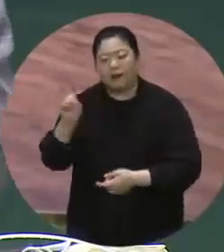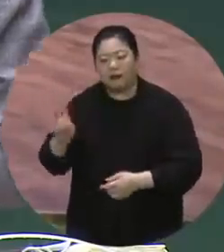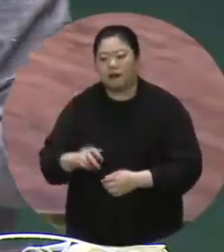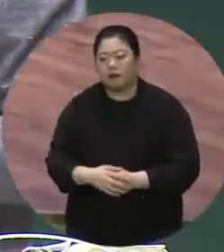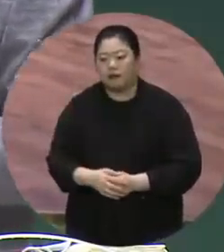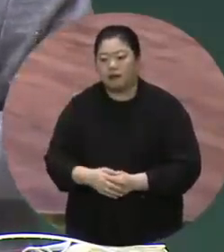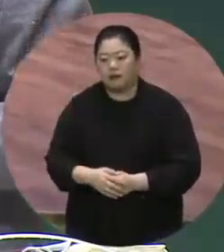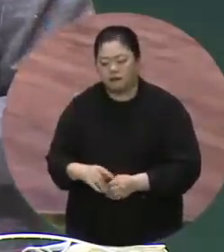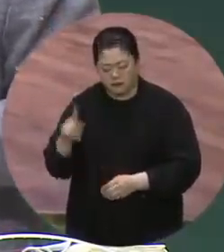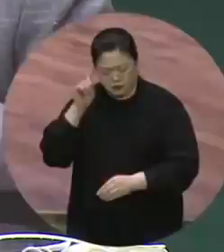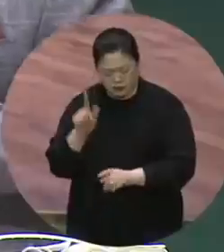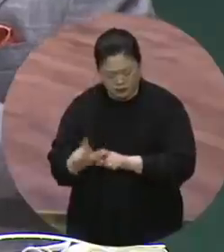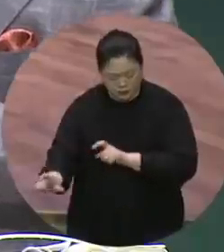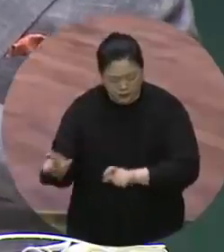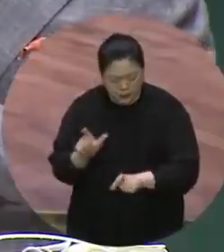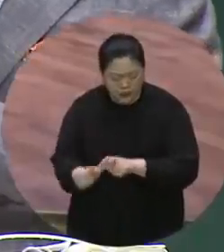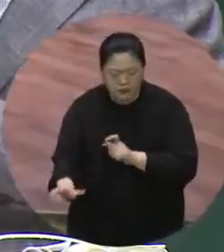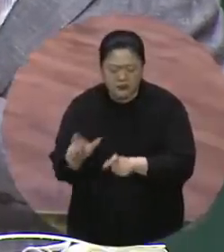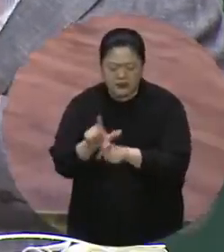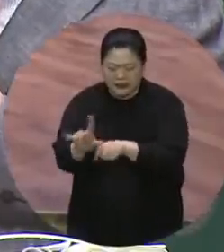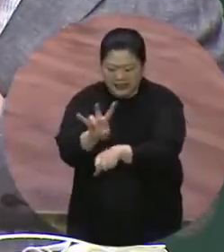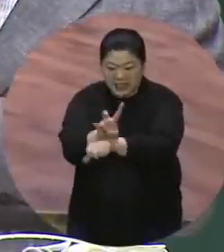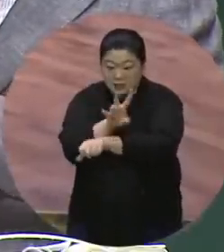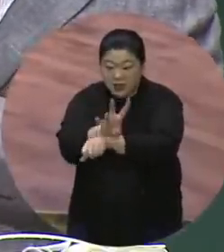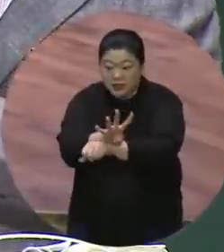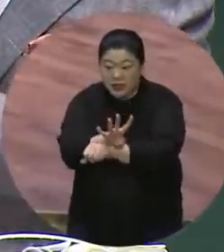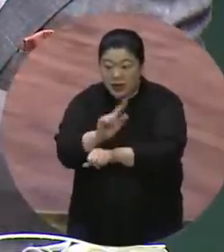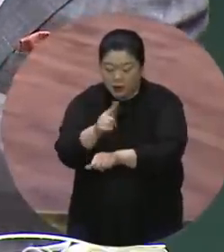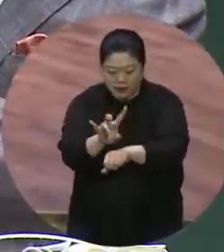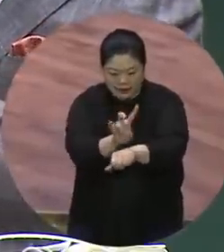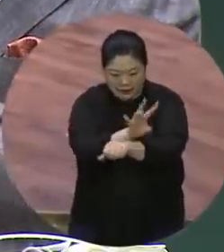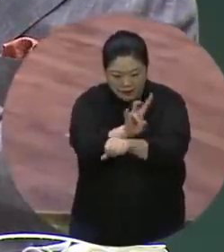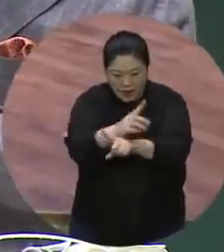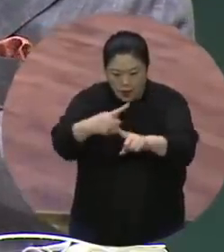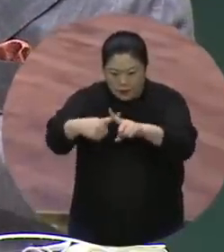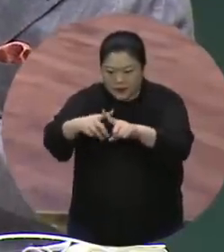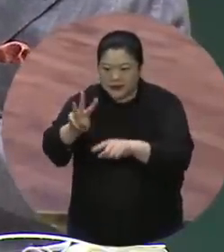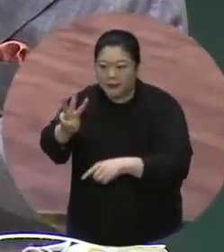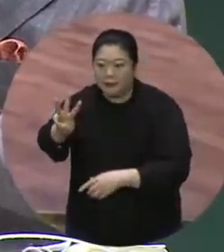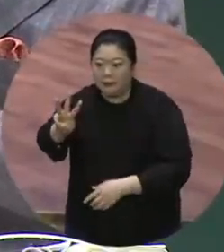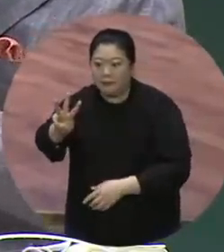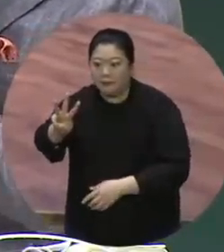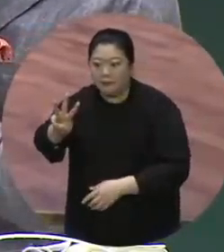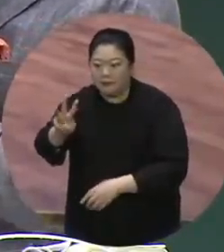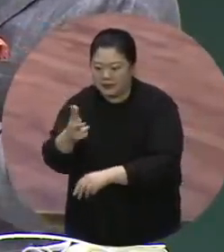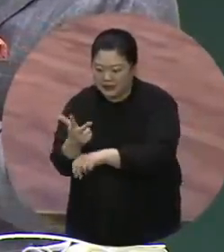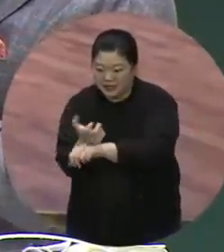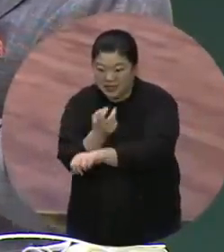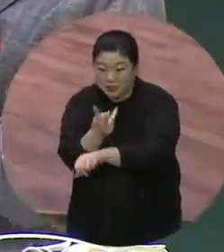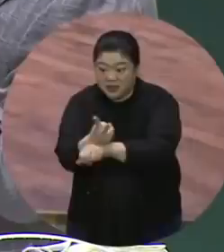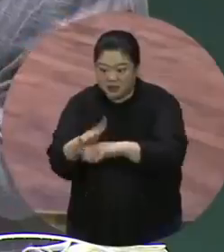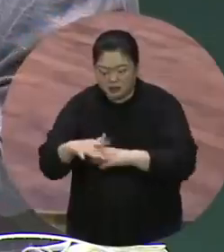밤새도록 고민하고 밤새도록 억울해하고 분노해 보시라고요. 당장 병 옵니다.